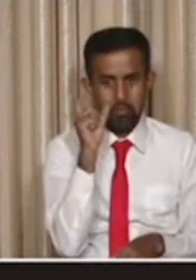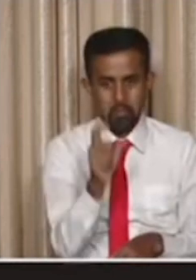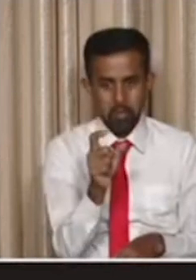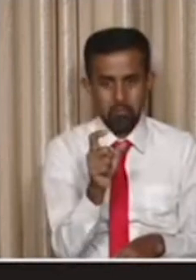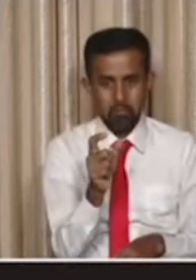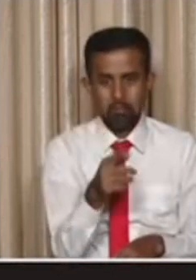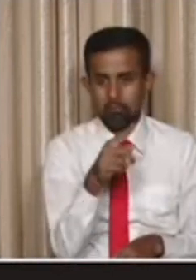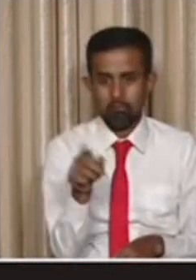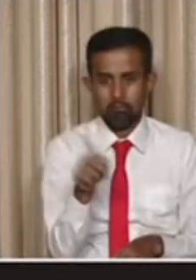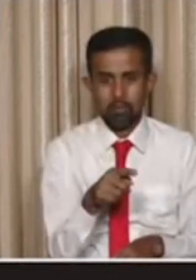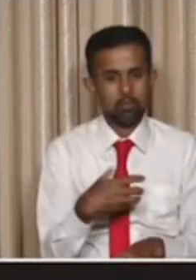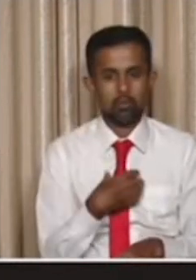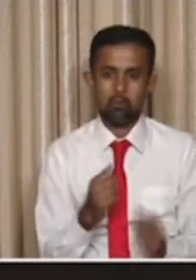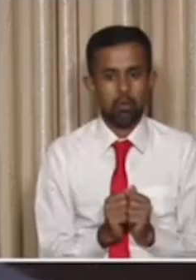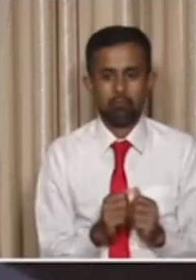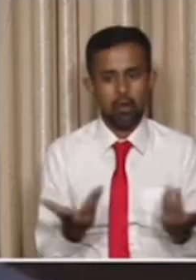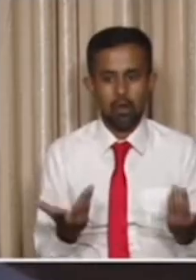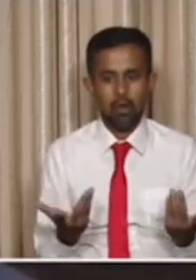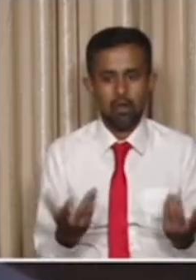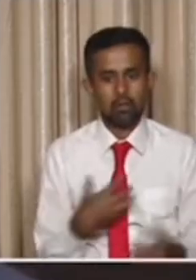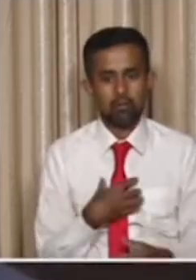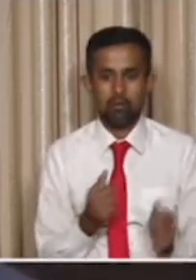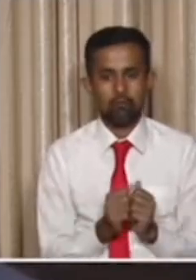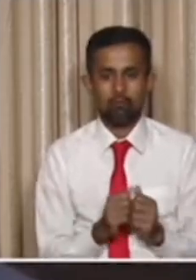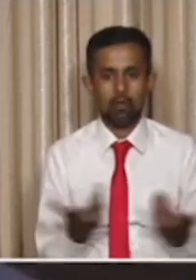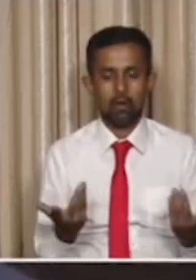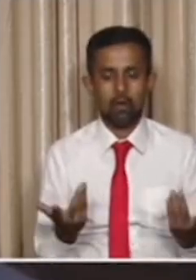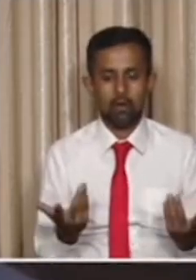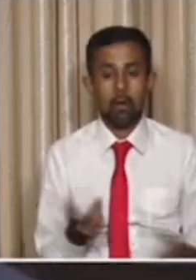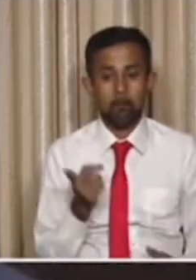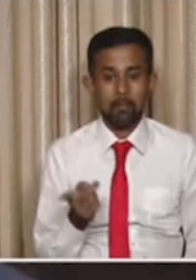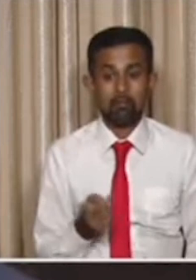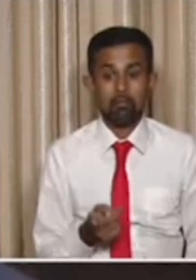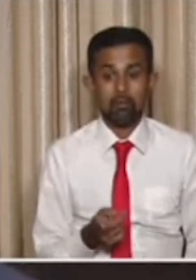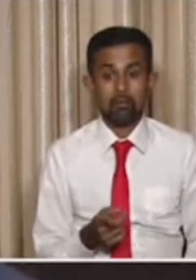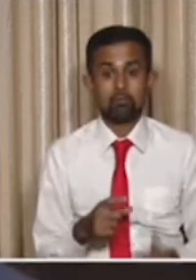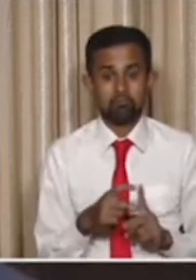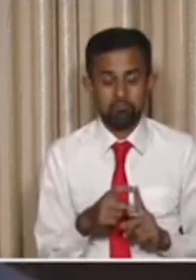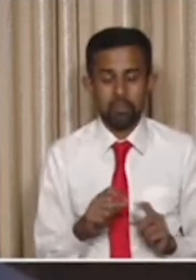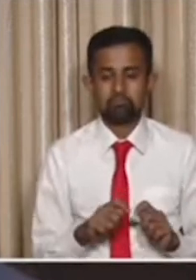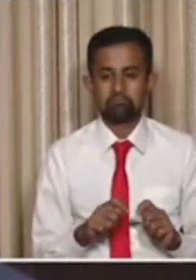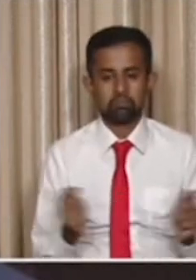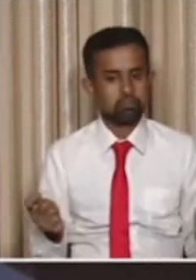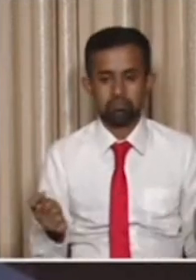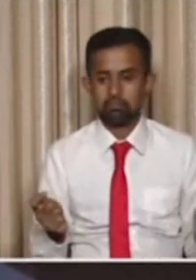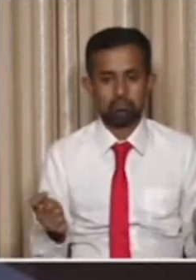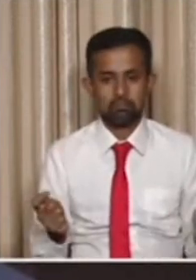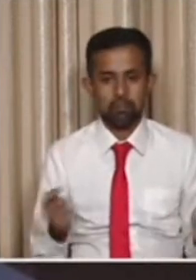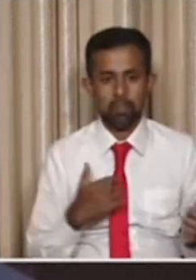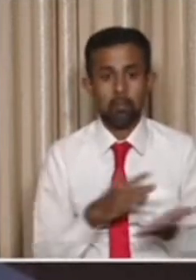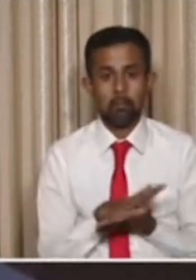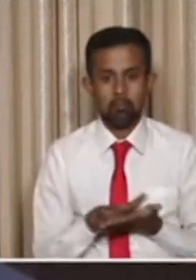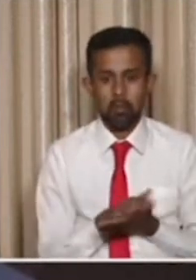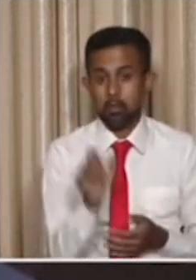වැරදි නෑ නෑ කනගාටුවෙන් මට වැඩක් නෑ කනගාටුව හරියන්නේ නෑ ගරු කතානායකතුමා මේක බරපතල උල්ලංඝනය කිරීමක් මම